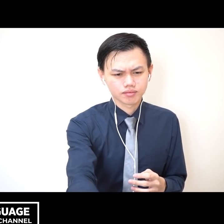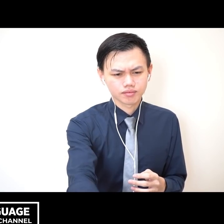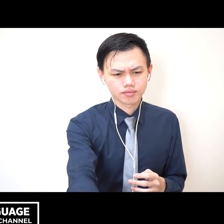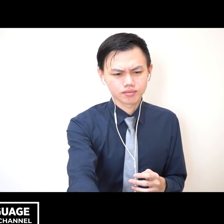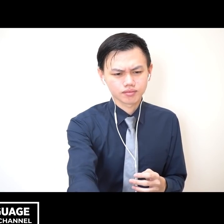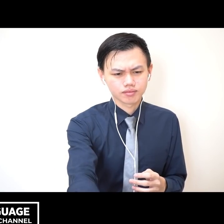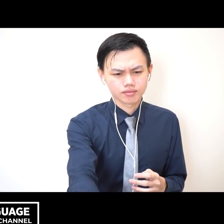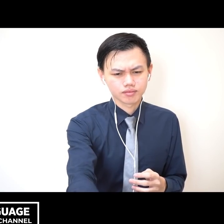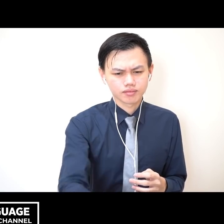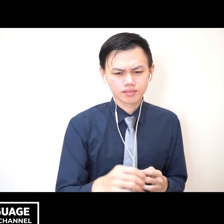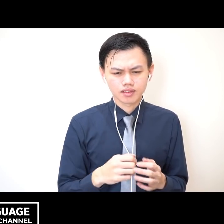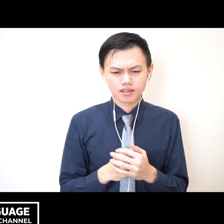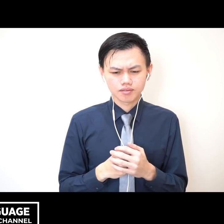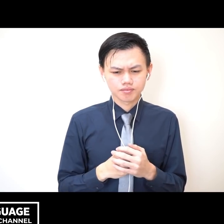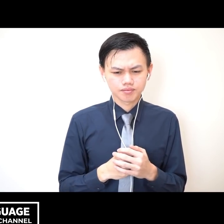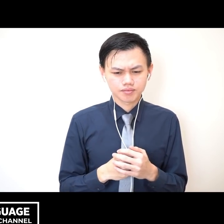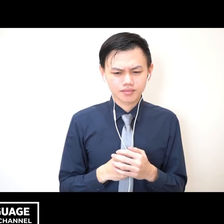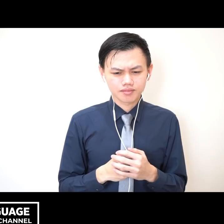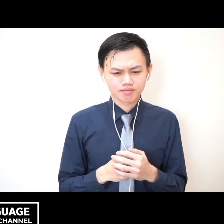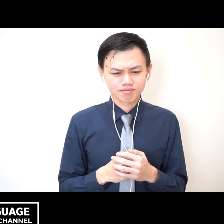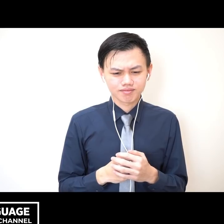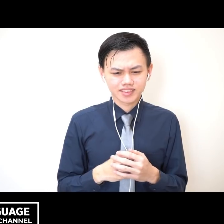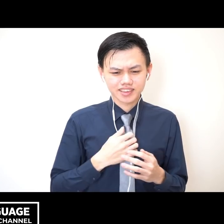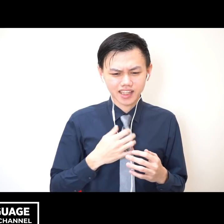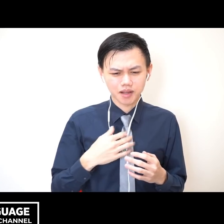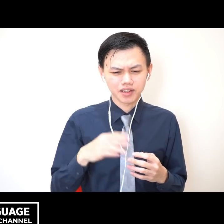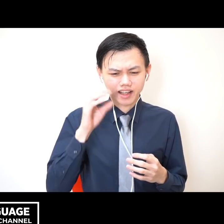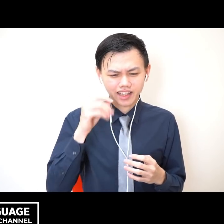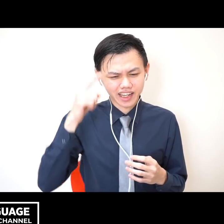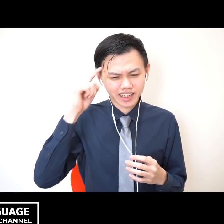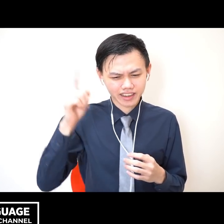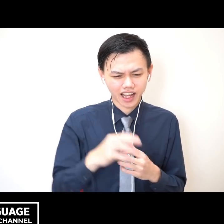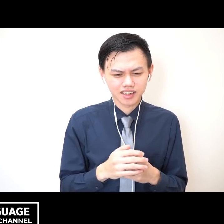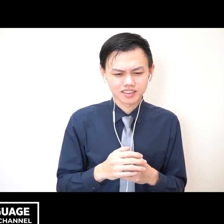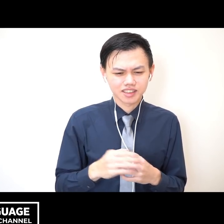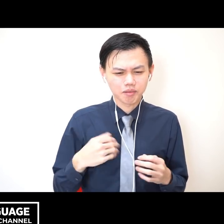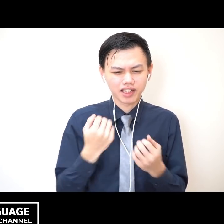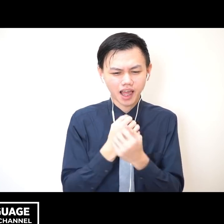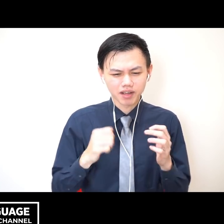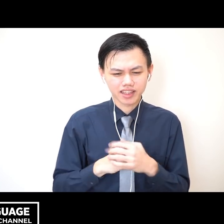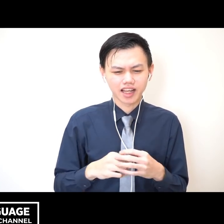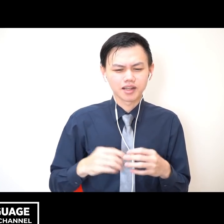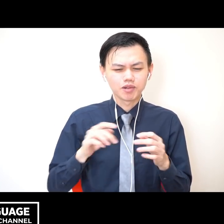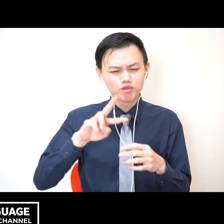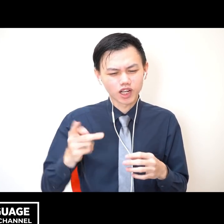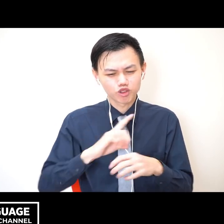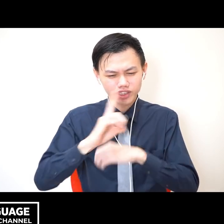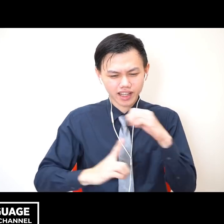kembali bahwa hanya kasih yang bisa menyelamatkan dan mengubah dunia kita saat ini. Hanya